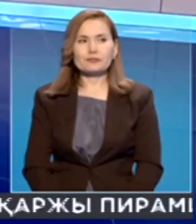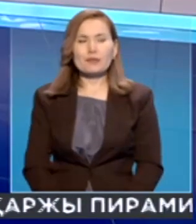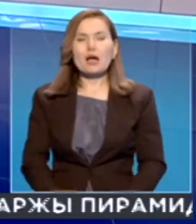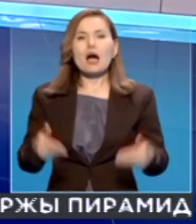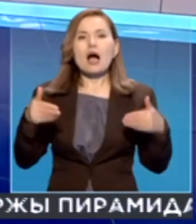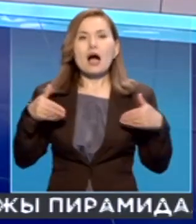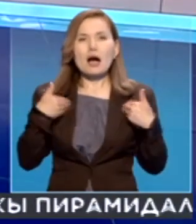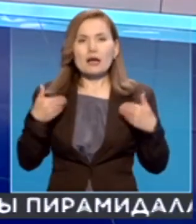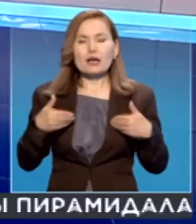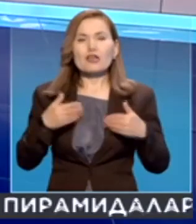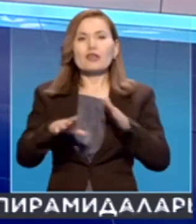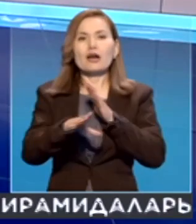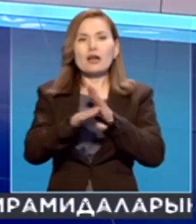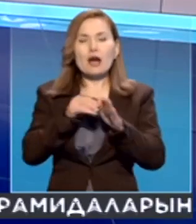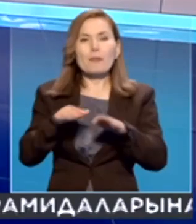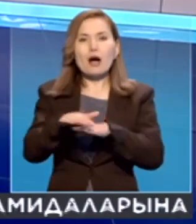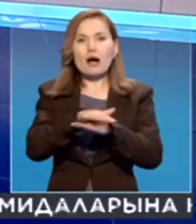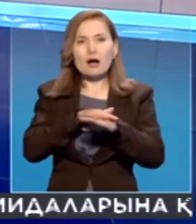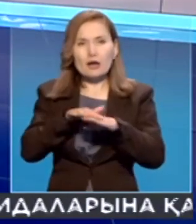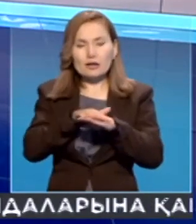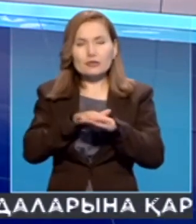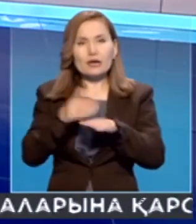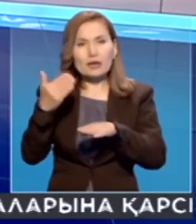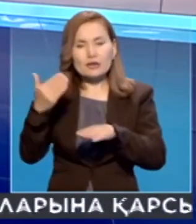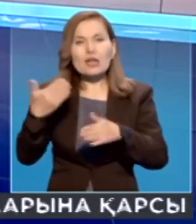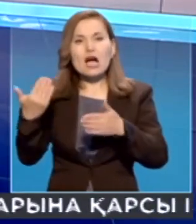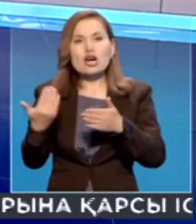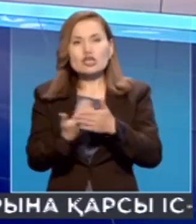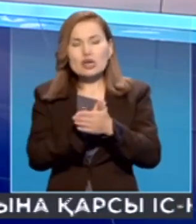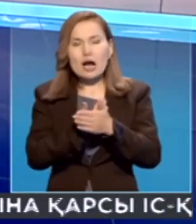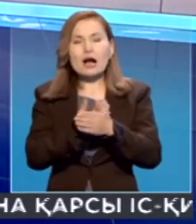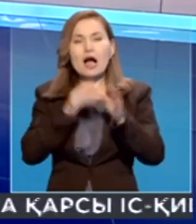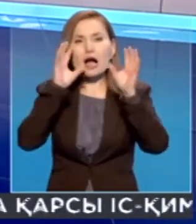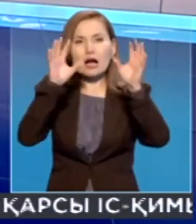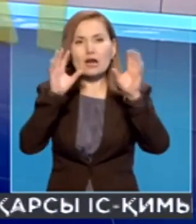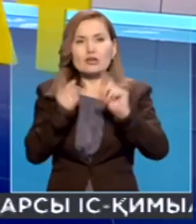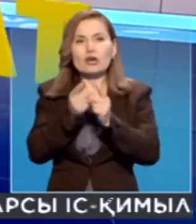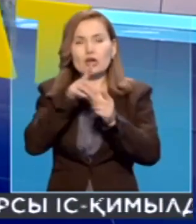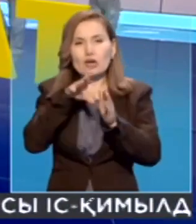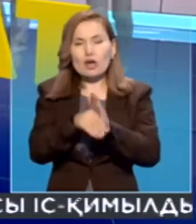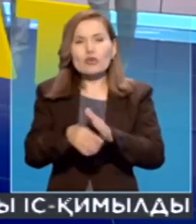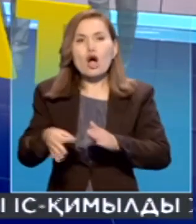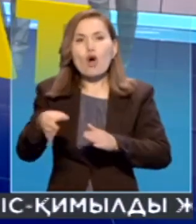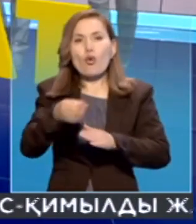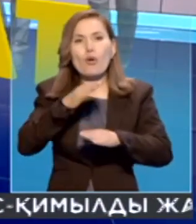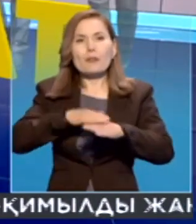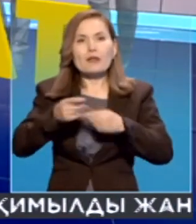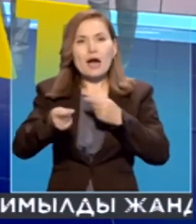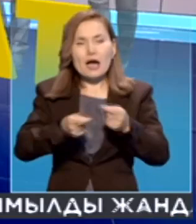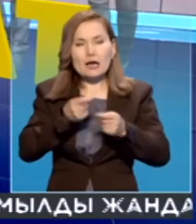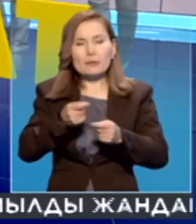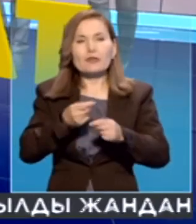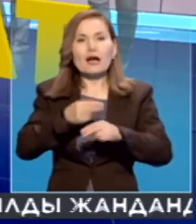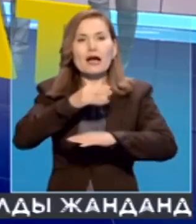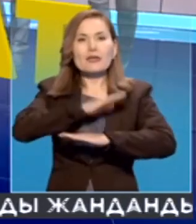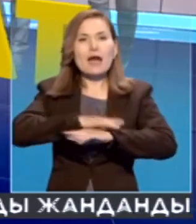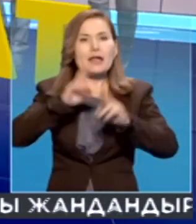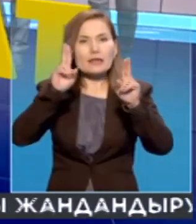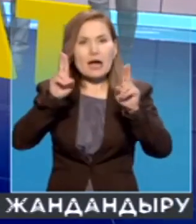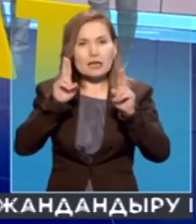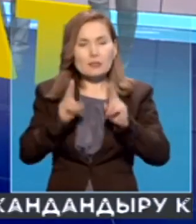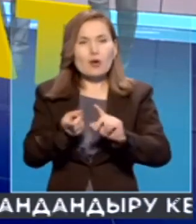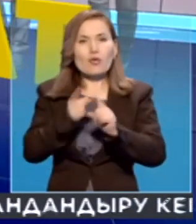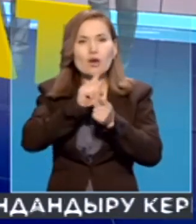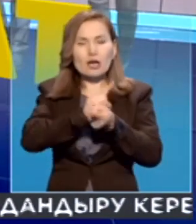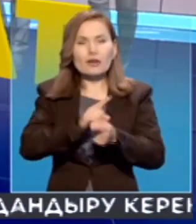Армысыздар, референдумда халықтың көпшілігі жаңа конституция нұсқасын қолдаса, онда облыс әкімдерін тағайындау тәртібі өзгереді. Нақты айтқанда, президент облыс